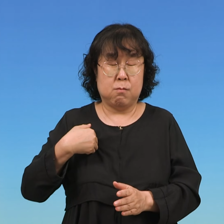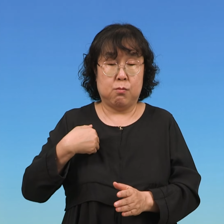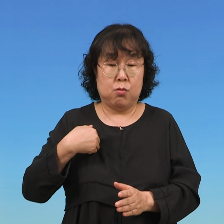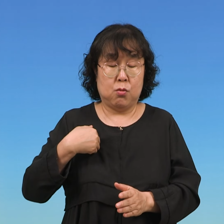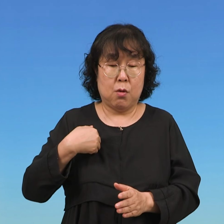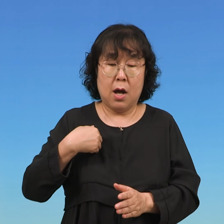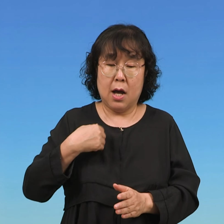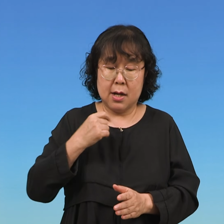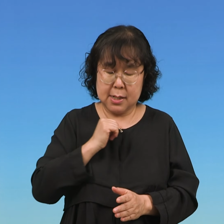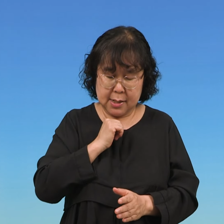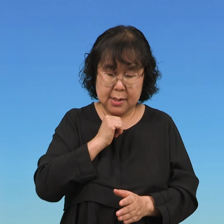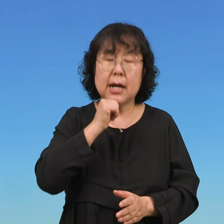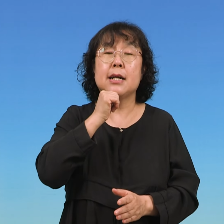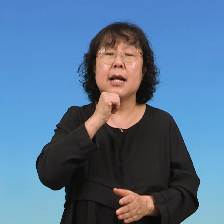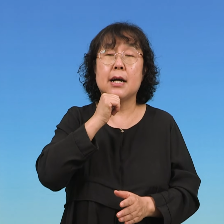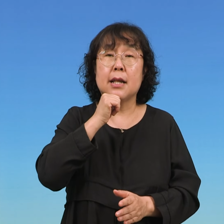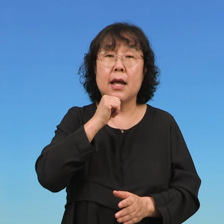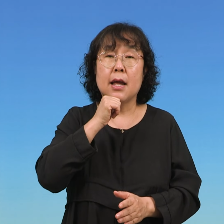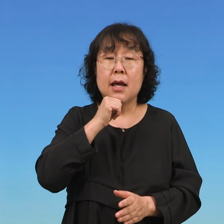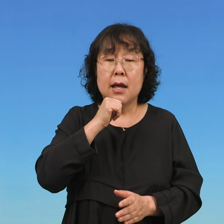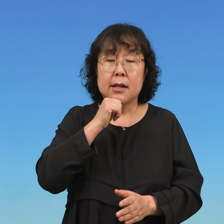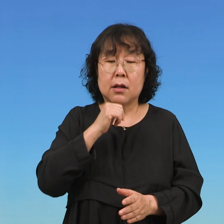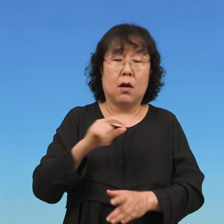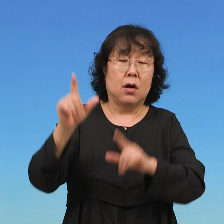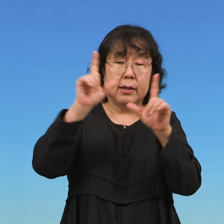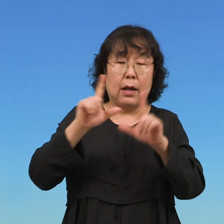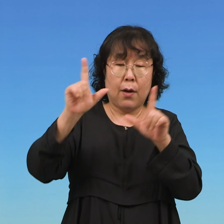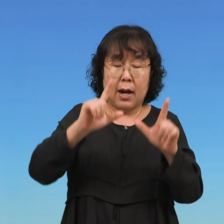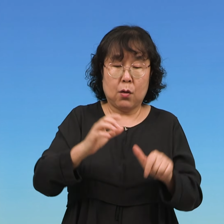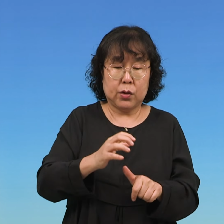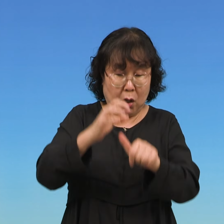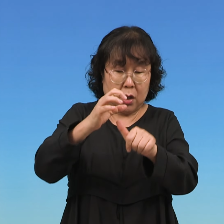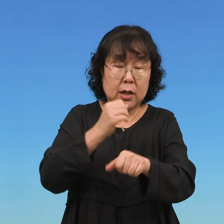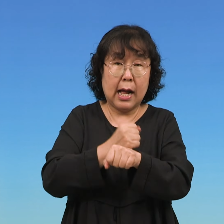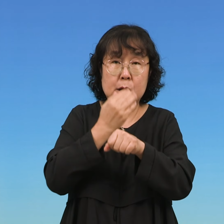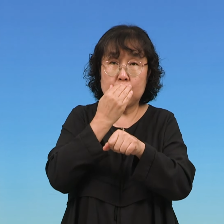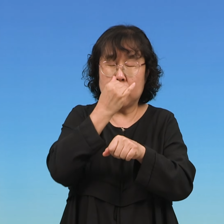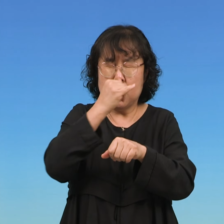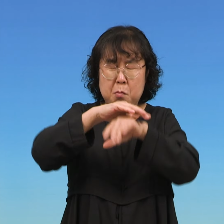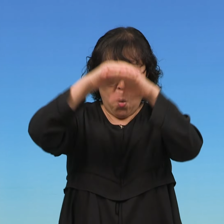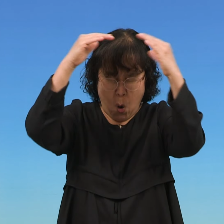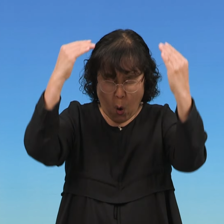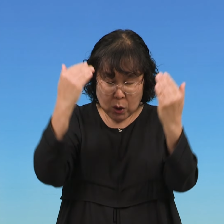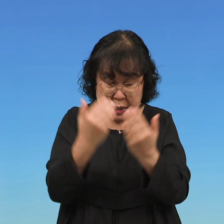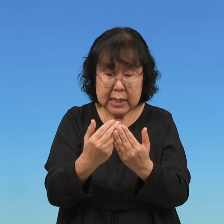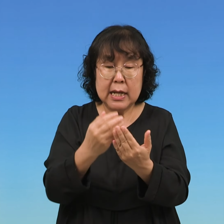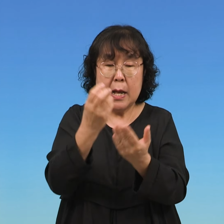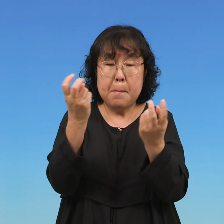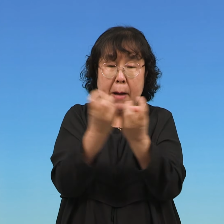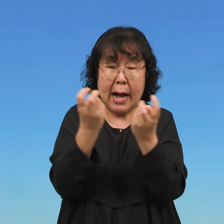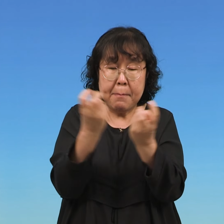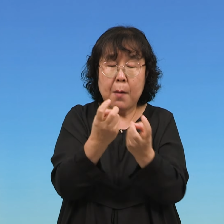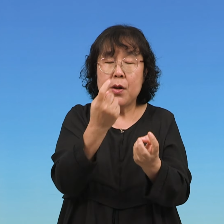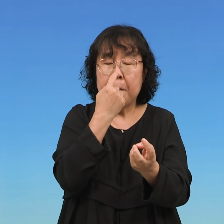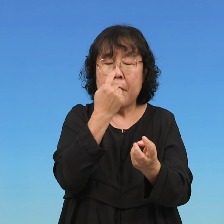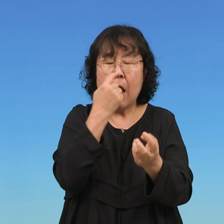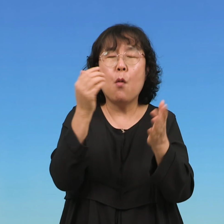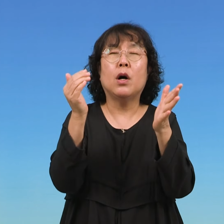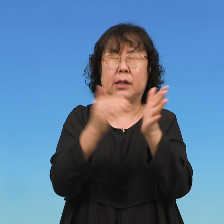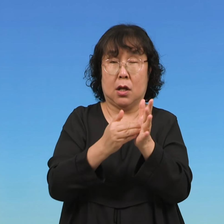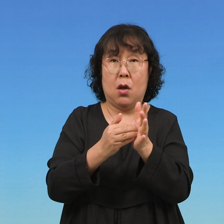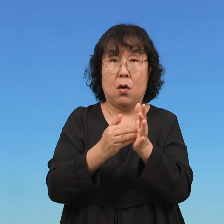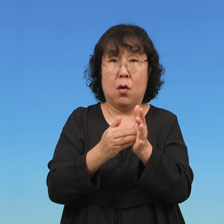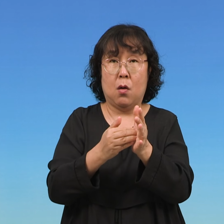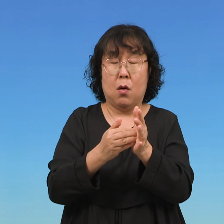일체의 비결을 어떻게 했다고요 배웠대요 여러분 바울 선생님하고 저하고 차이